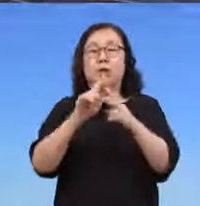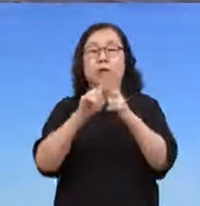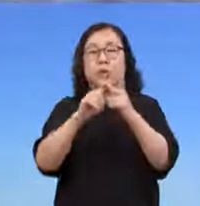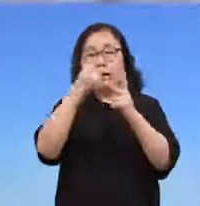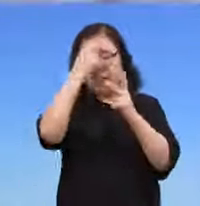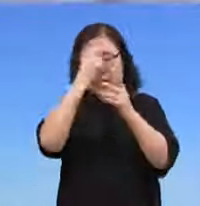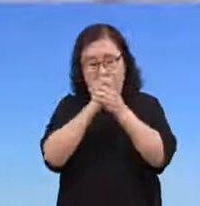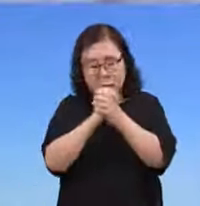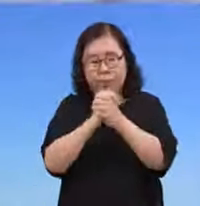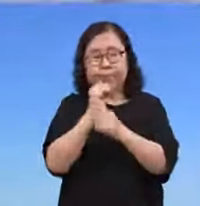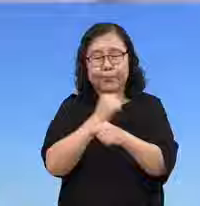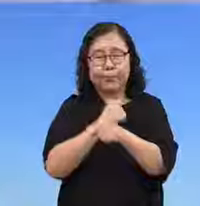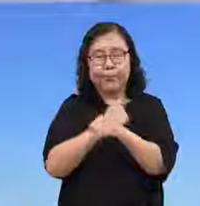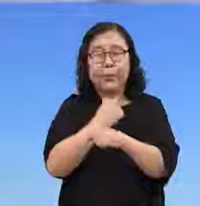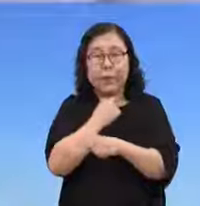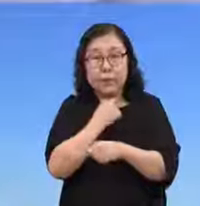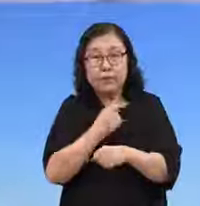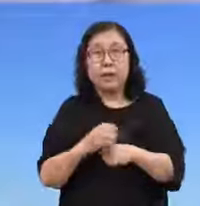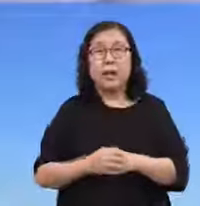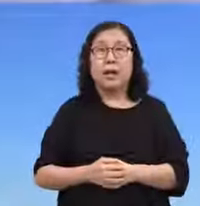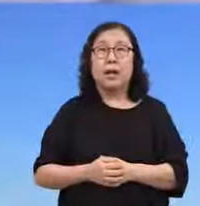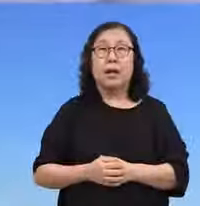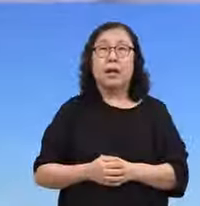딱 두 가지로 기도하기 원합니다. 아버지,